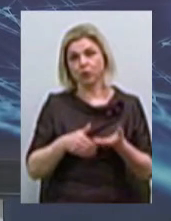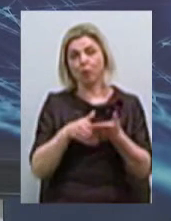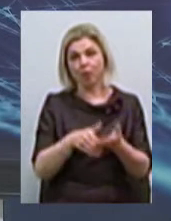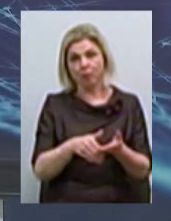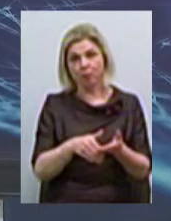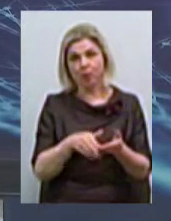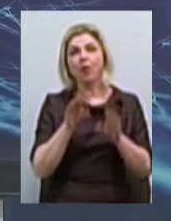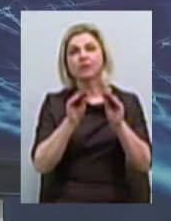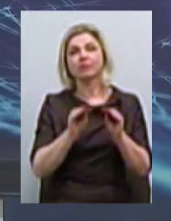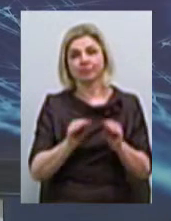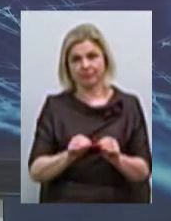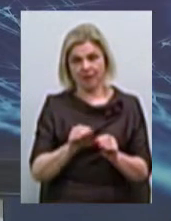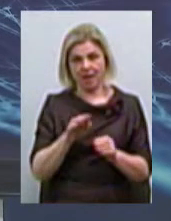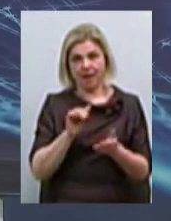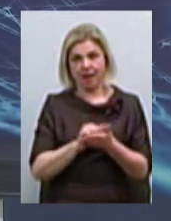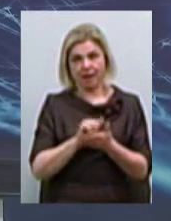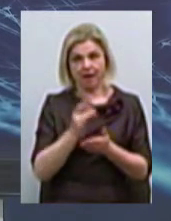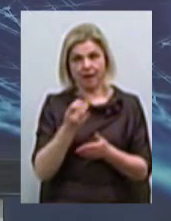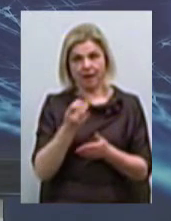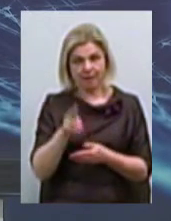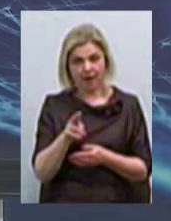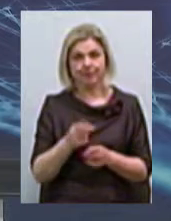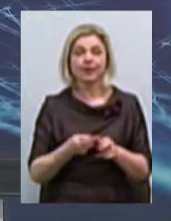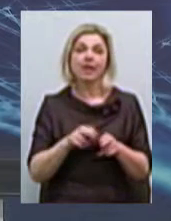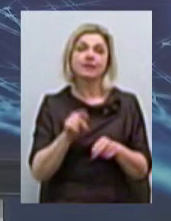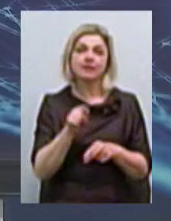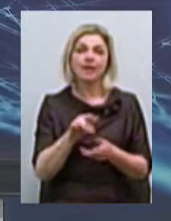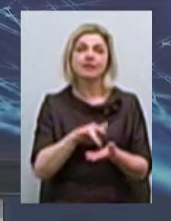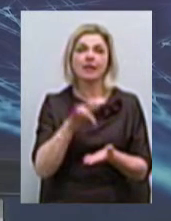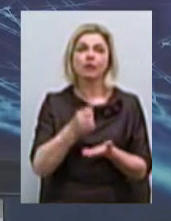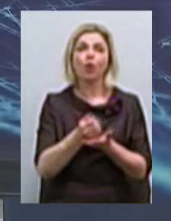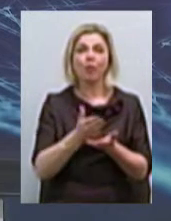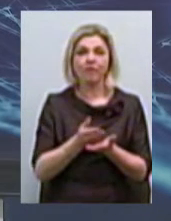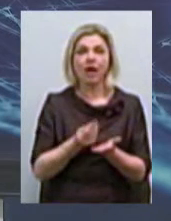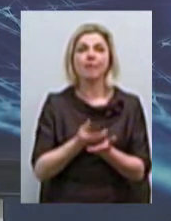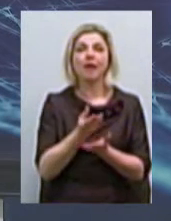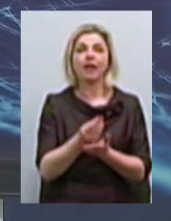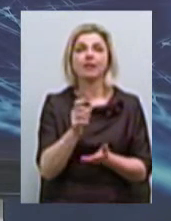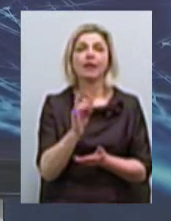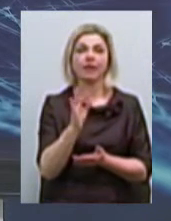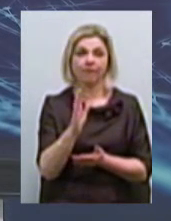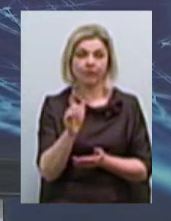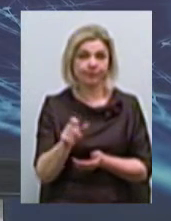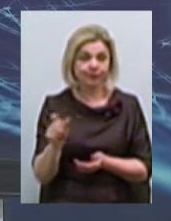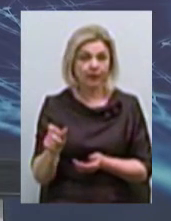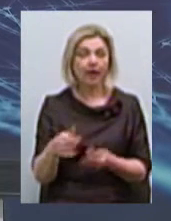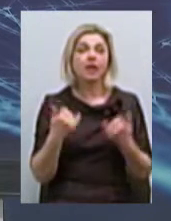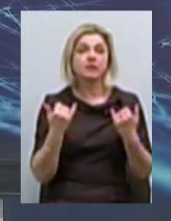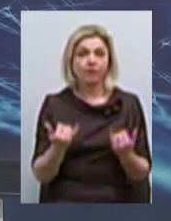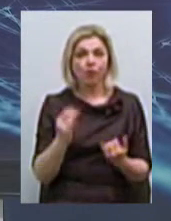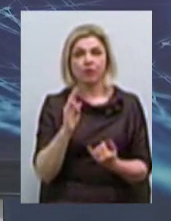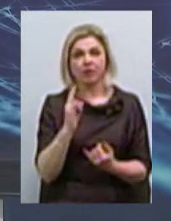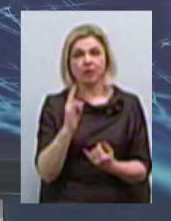по заповненню податкової декларації. Це центр обслуговування платників. На сьогоднішній день в Миколаївській